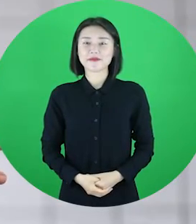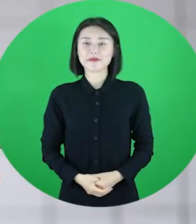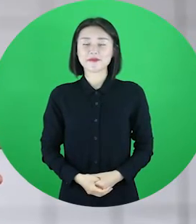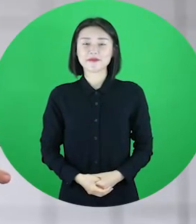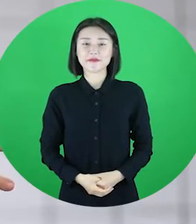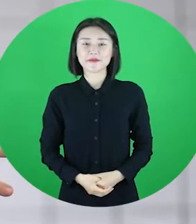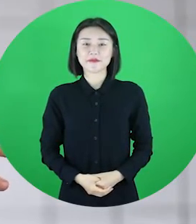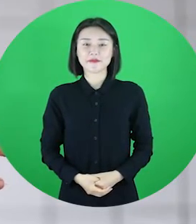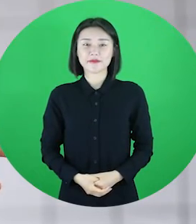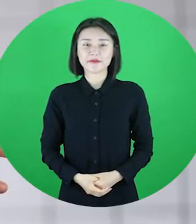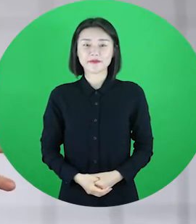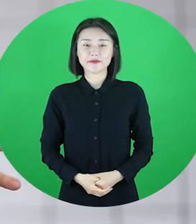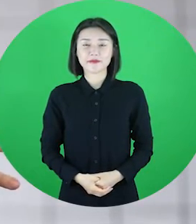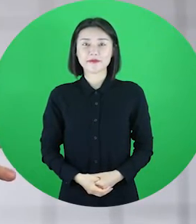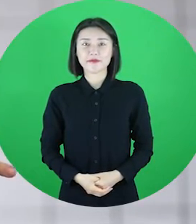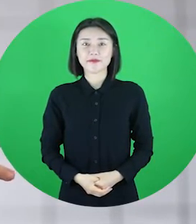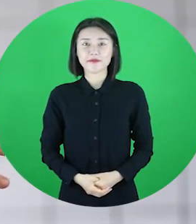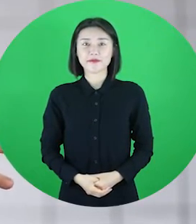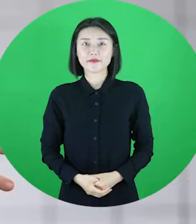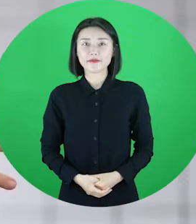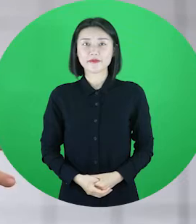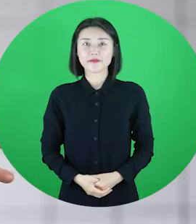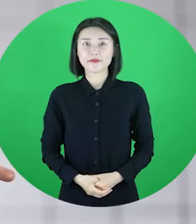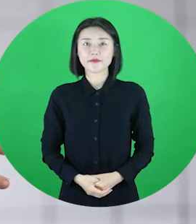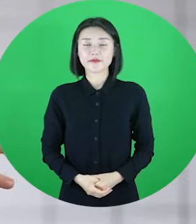비누로 손 씻기.